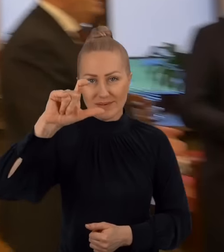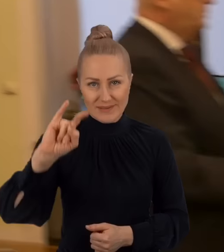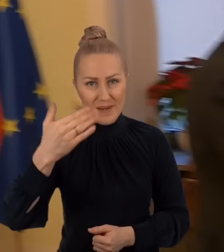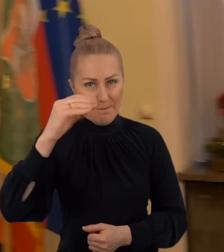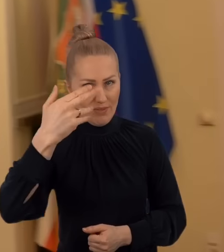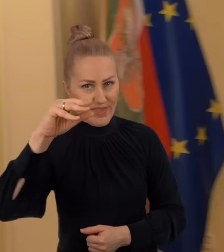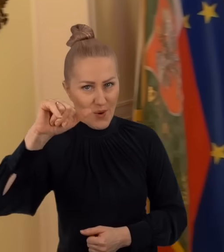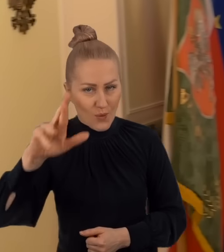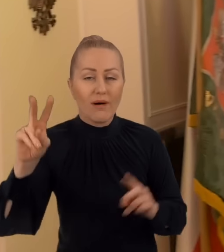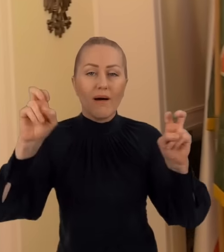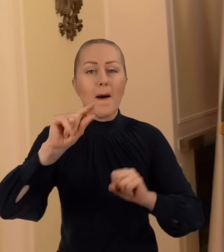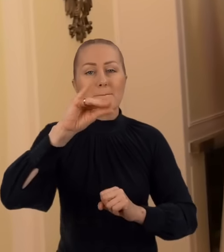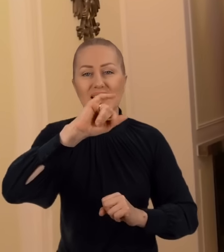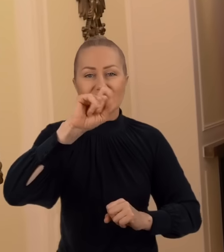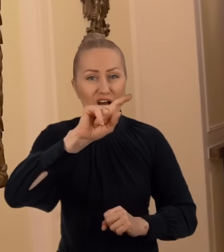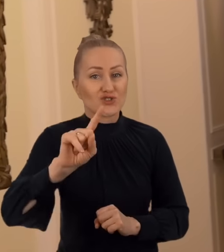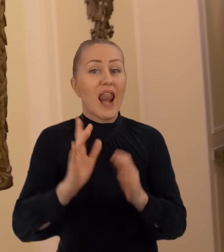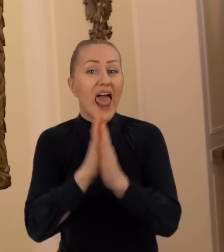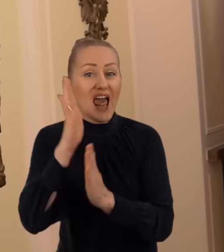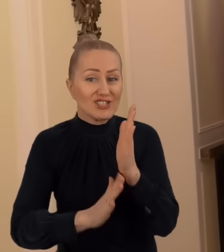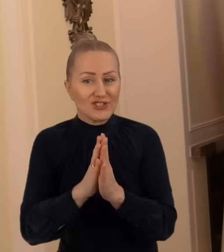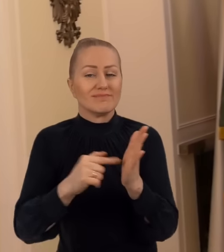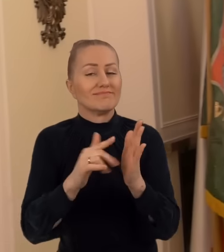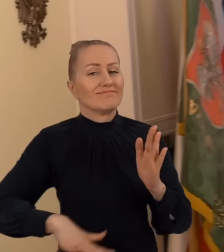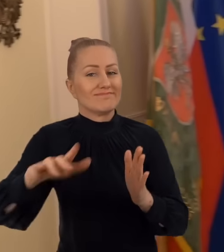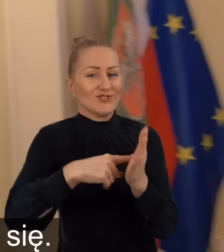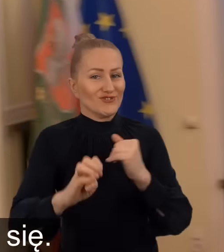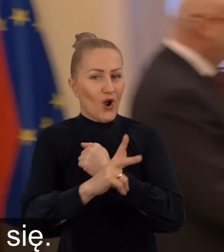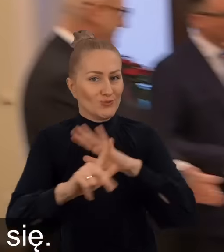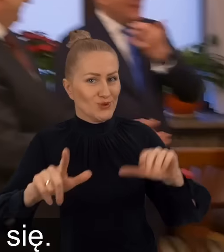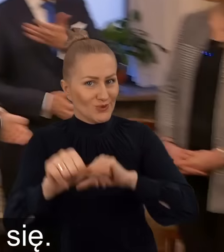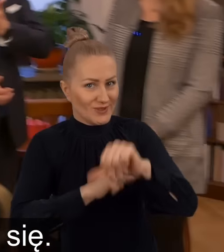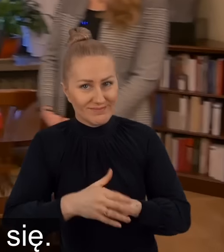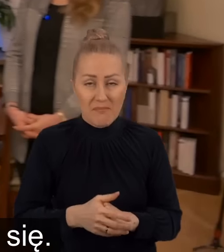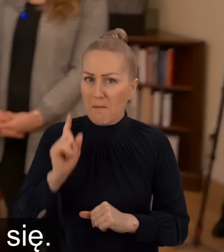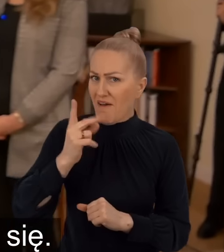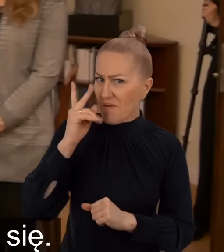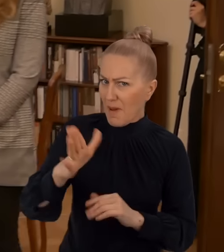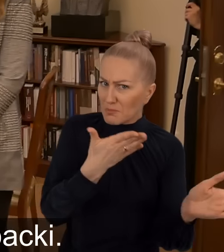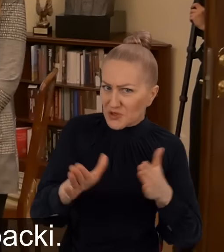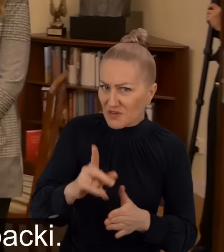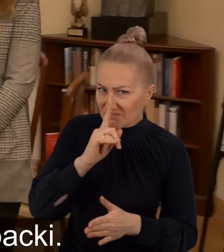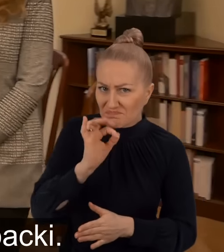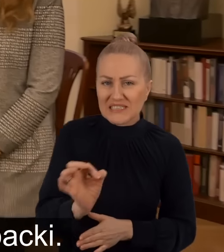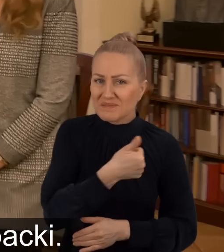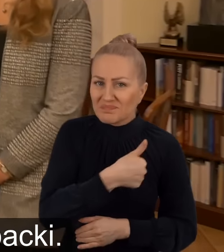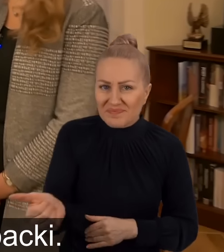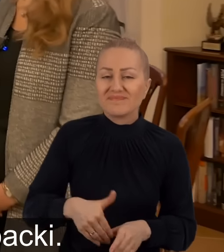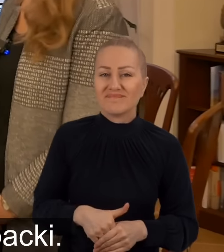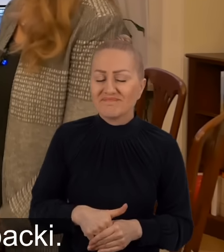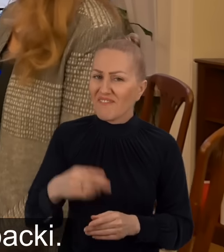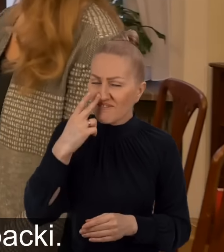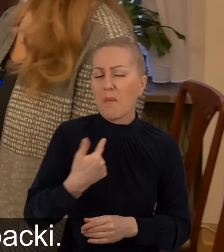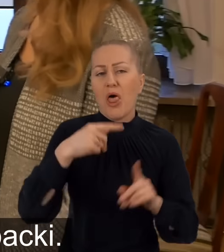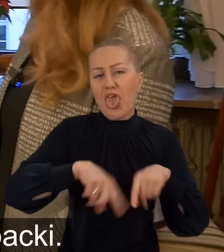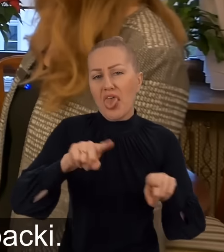leśny, 1887 rok. Nie ma więcej pytań? Kurczę, jak on, ale zacz, przygotował się. No, to jest